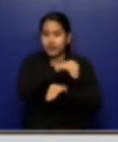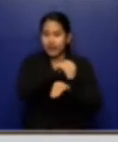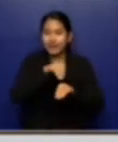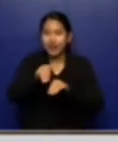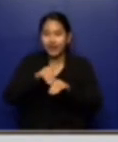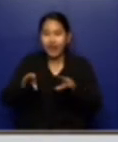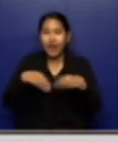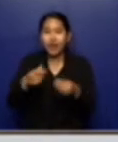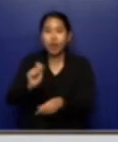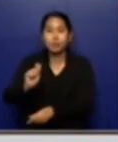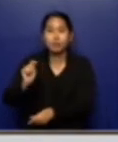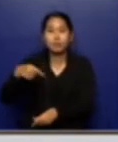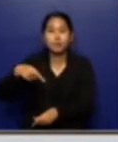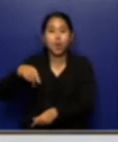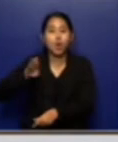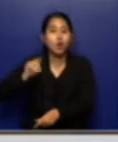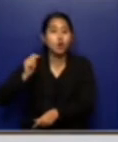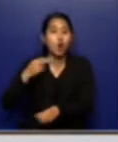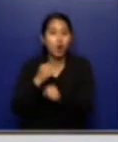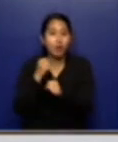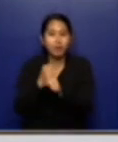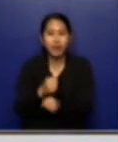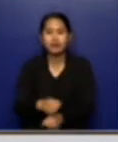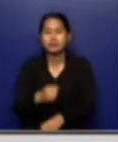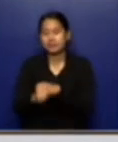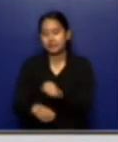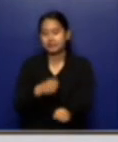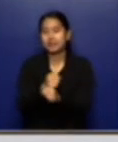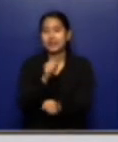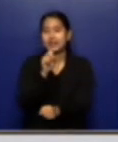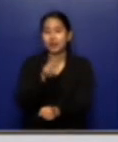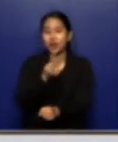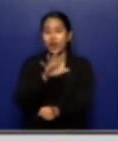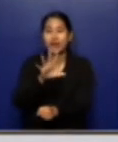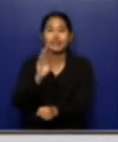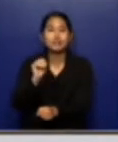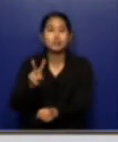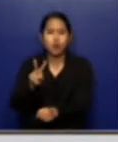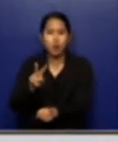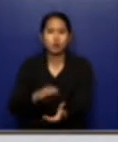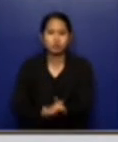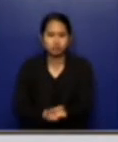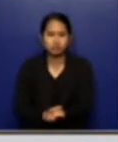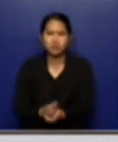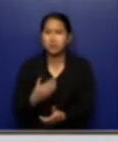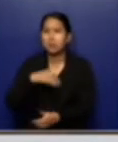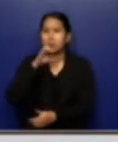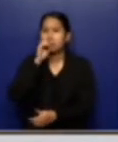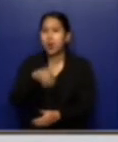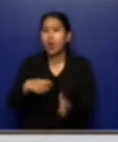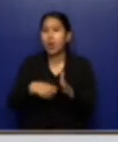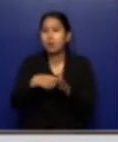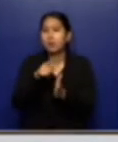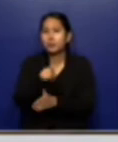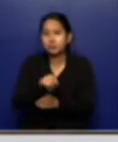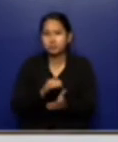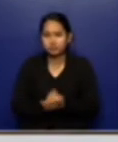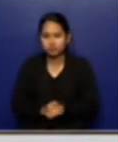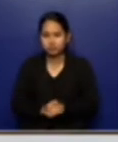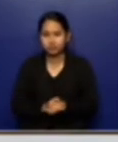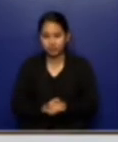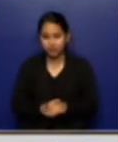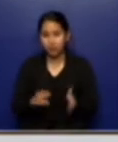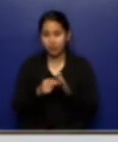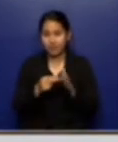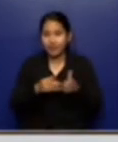อปท.ปีพุทธศักราช2542 ก็ตั้งแต่เรื่องนี้ท่านประธานก็ต้องคืน